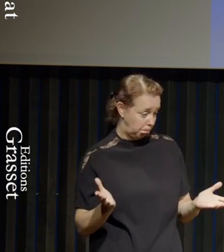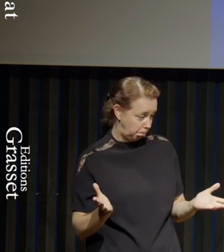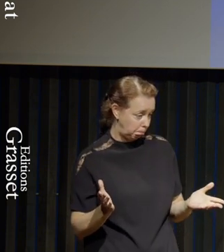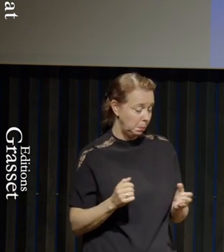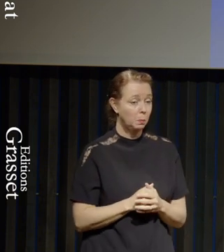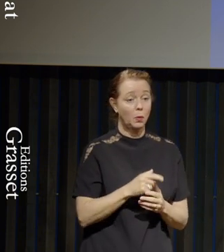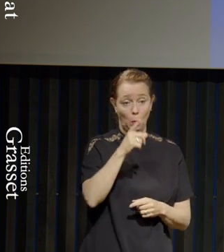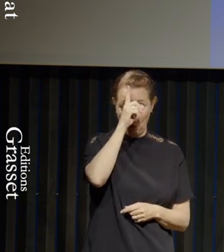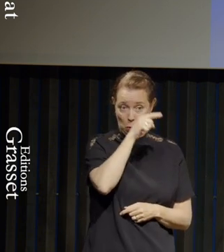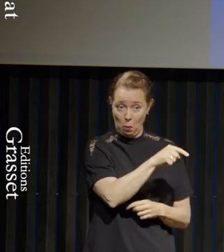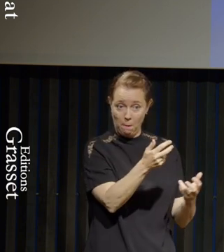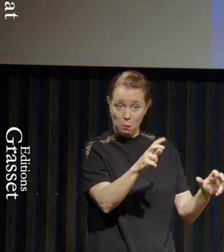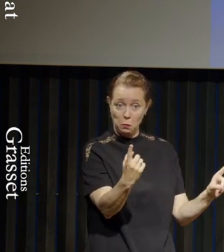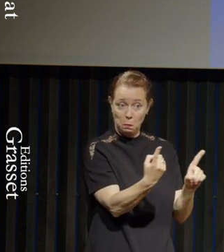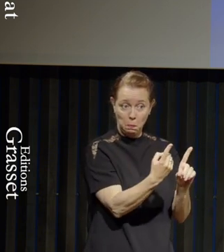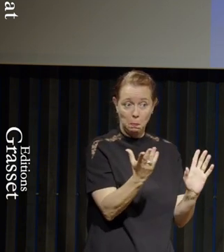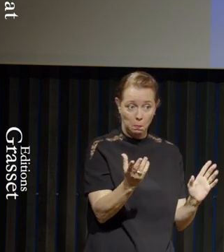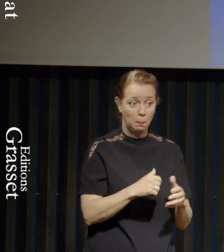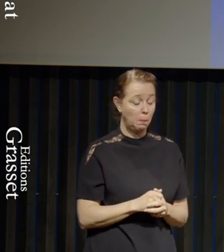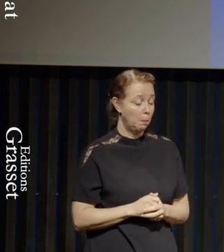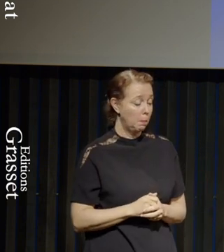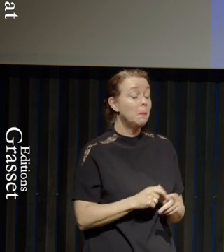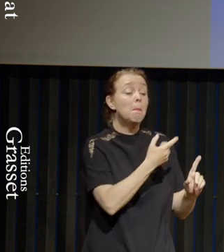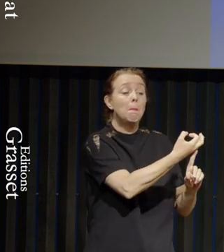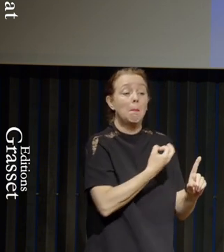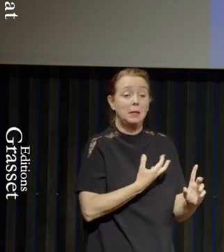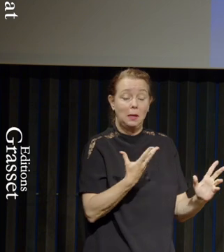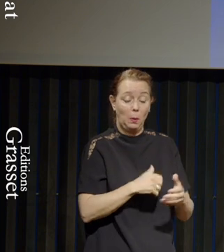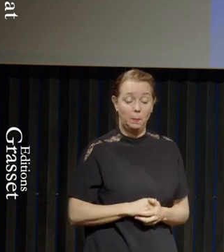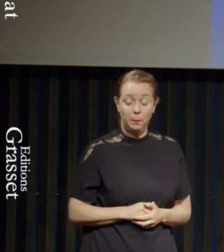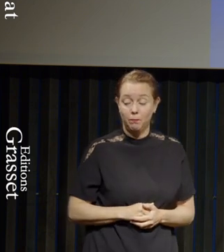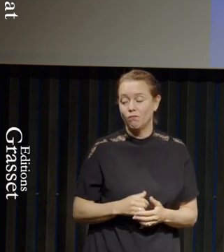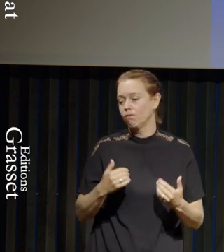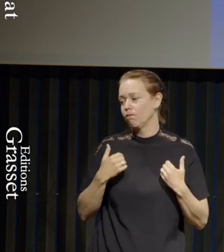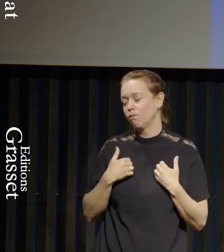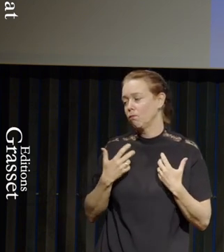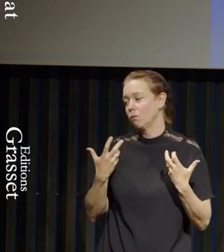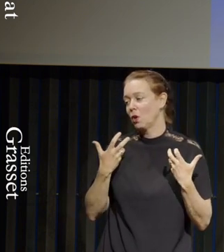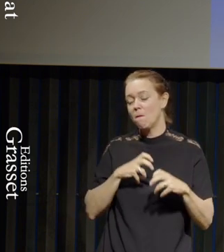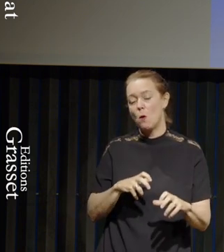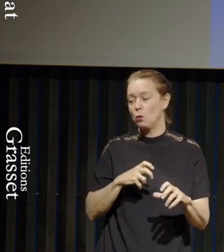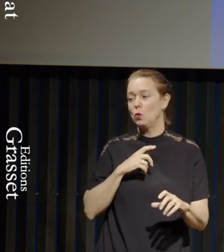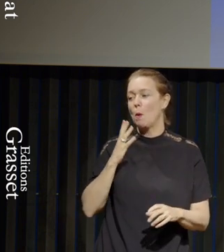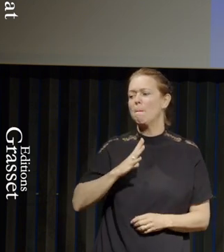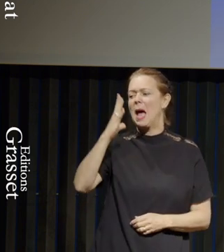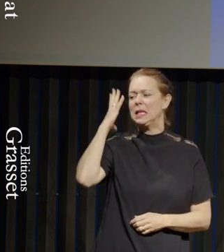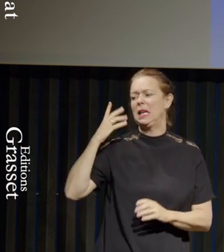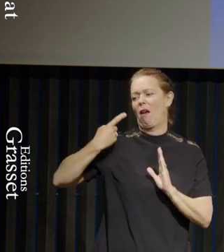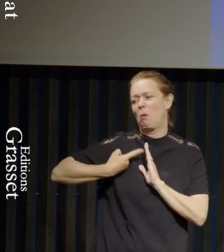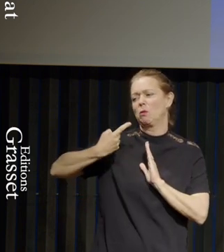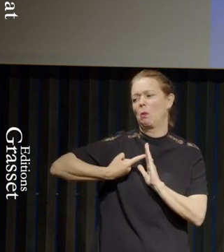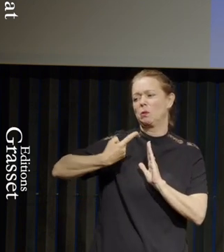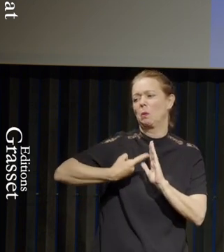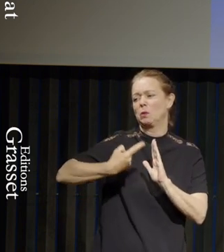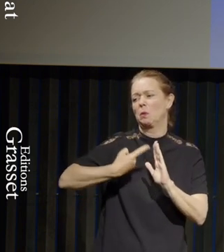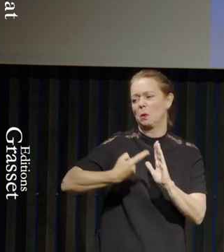sa motivation, c'était que, me disait-il, il ne voulait plus ressasser le passé.